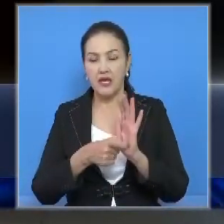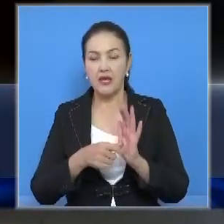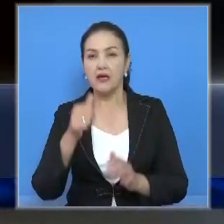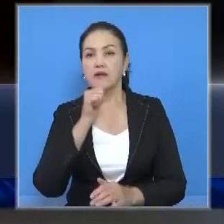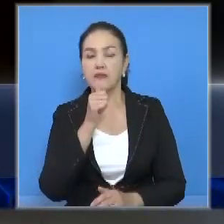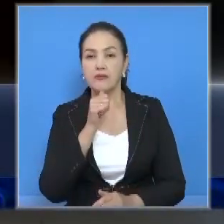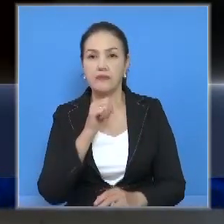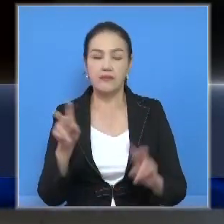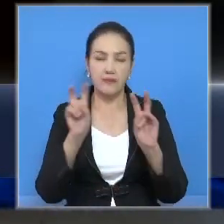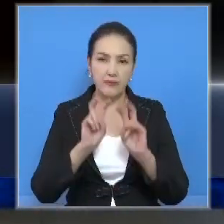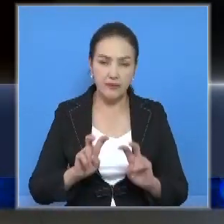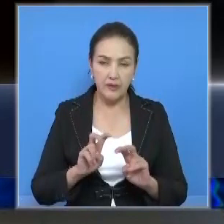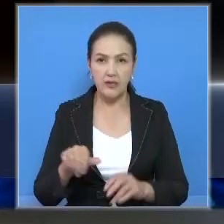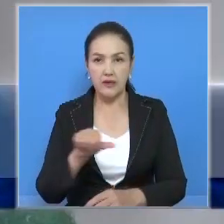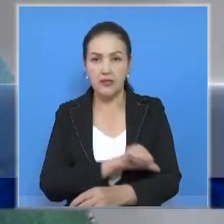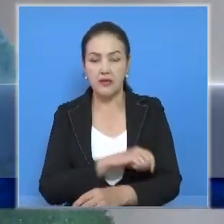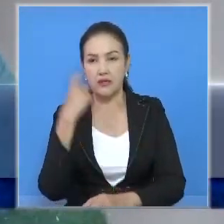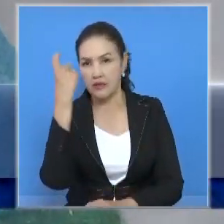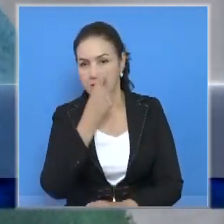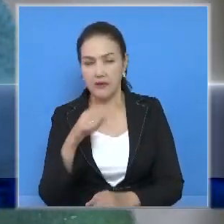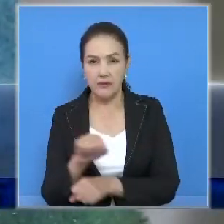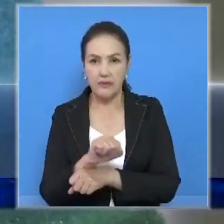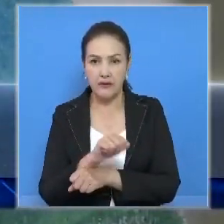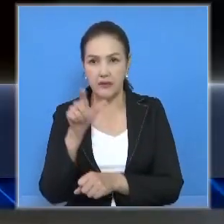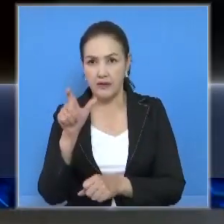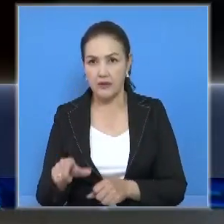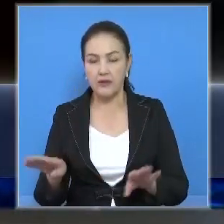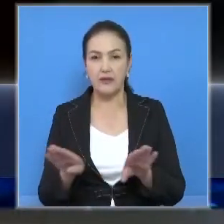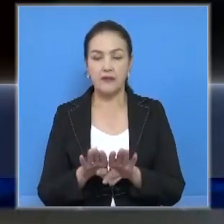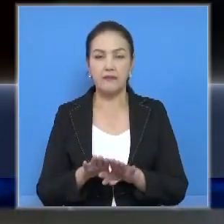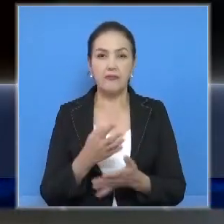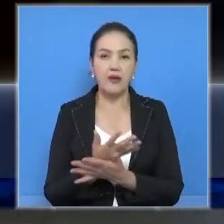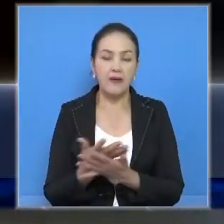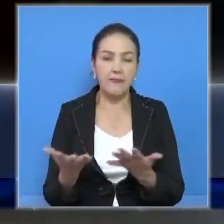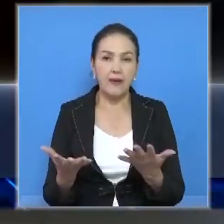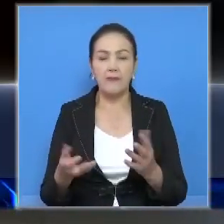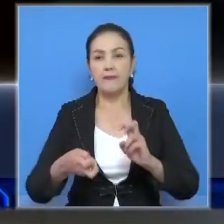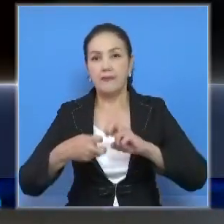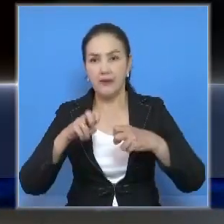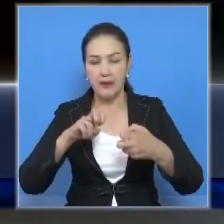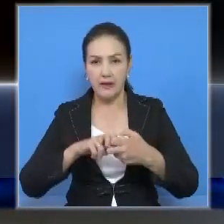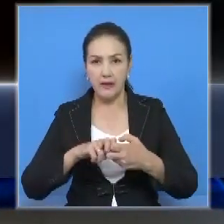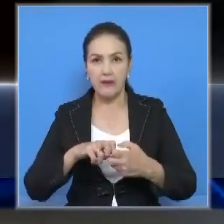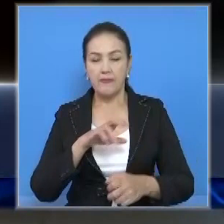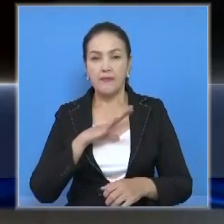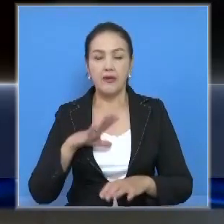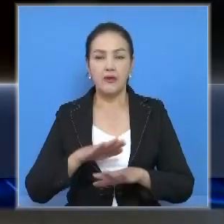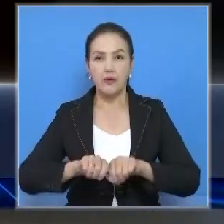проверки наркотического опьянения водителя. Обсудили также ряд проблем, было очень